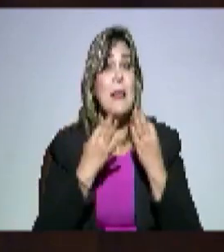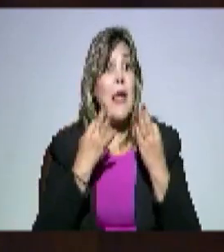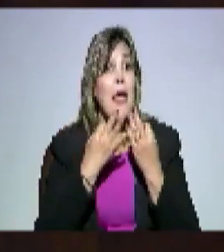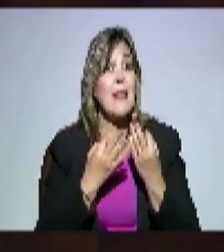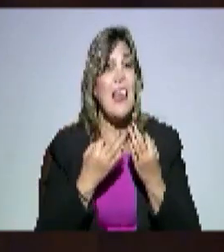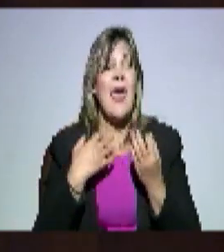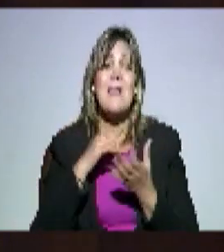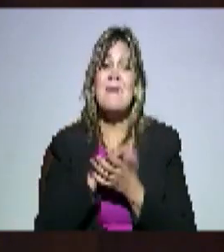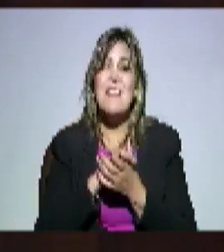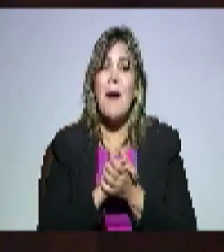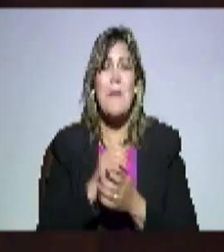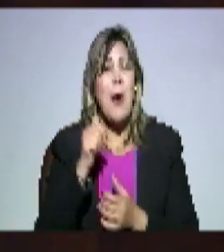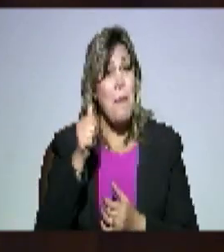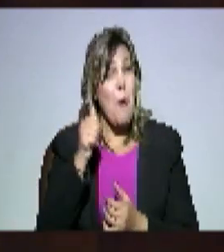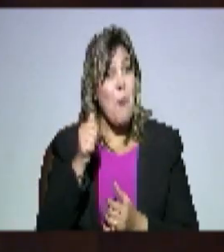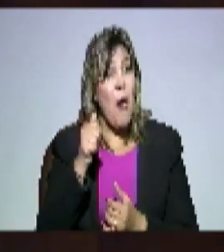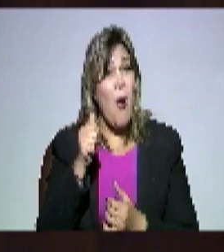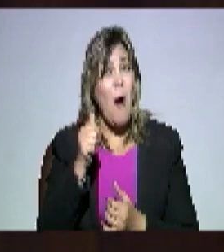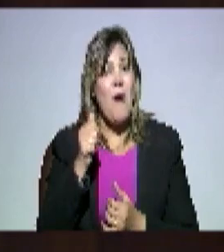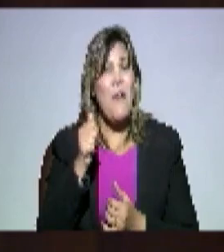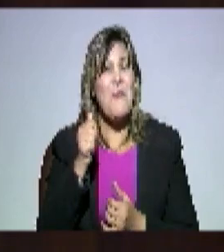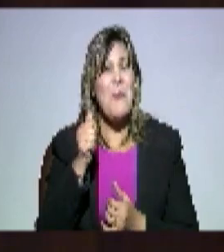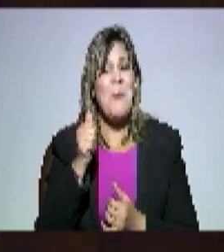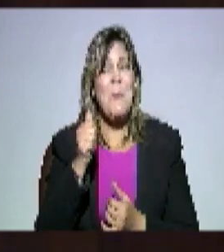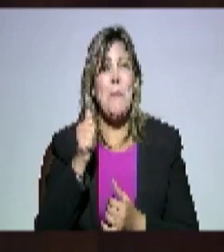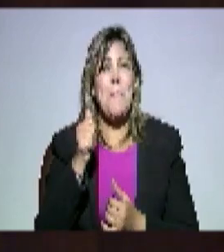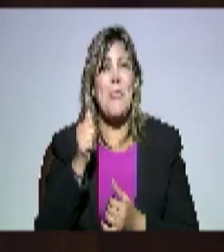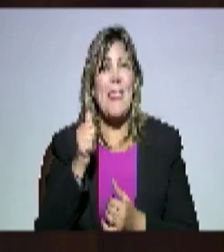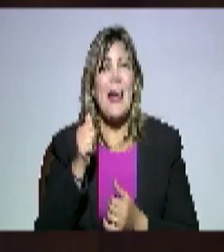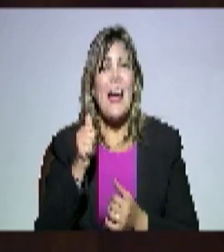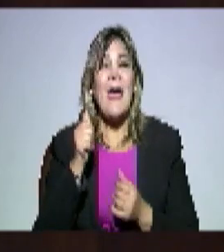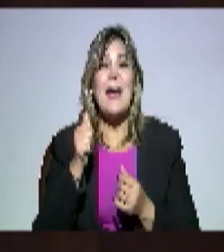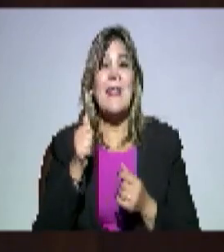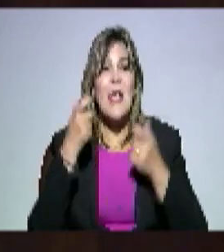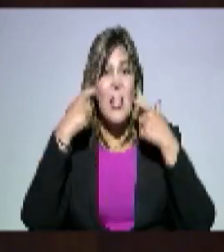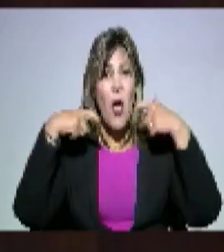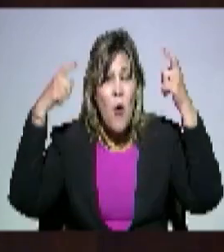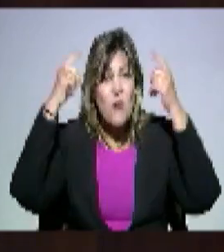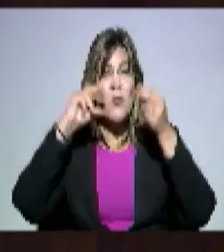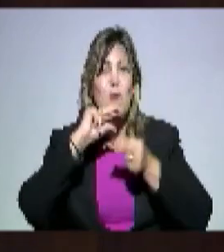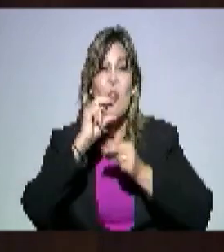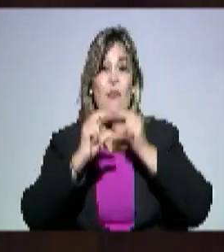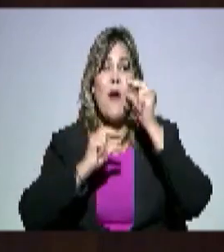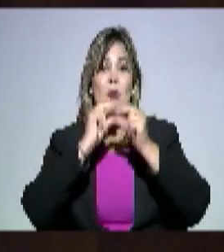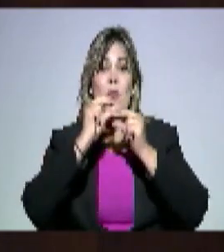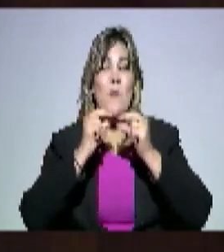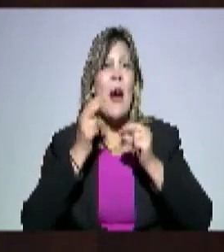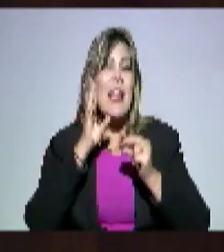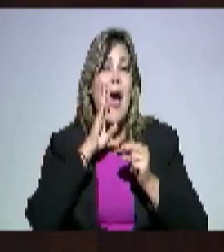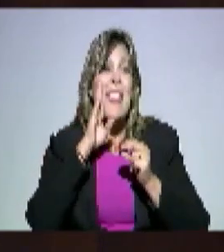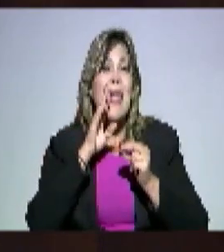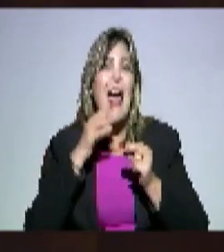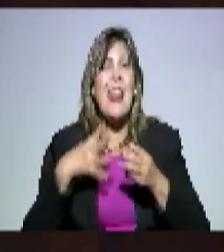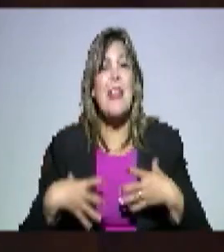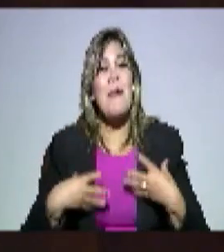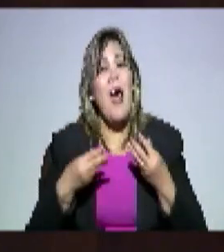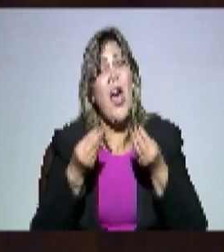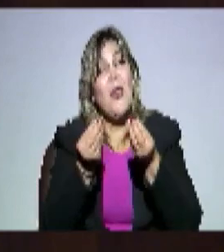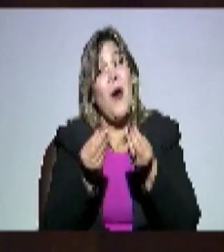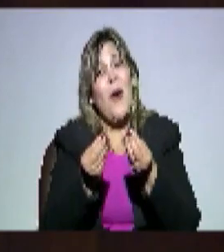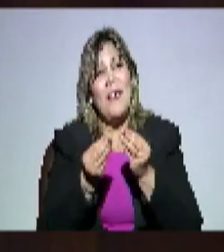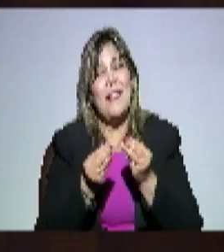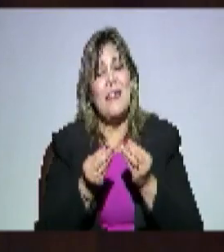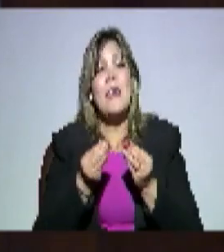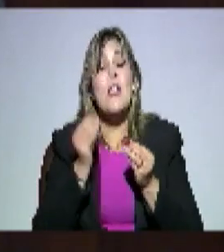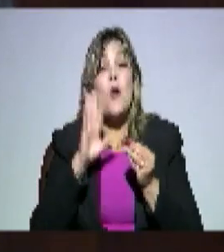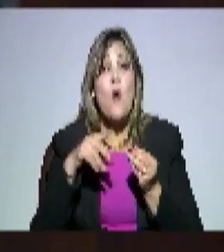انبا ابرام اسقف الفيوم متنيح قديس القرن العش هتعلم العطاء وهكذا كل قديس هتلاقي